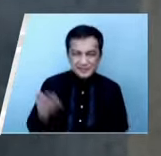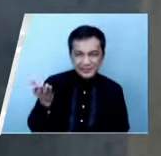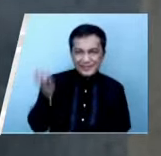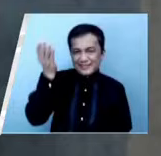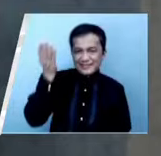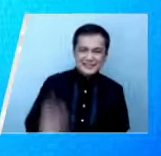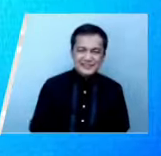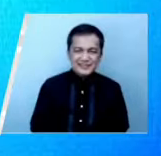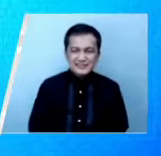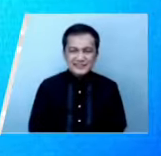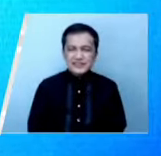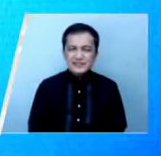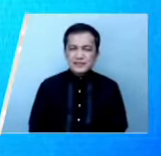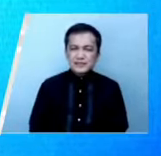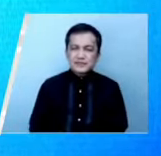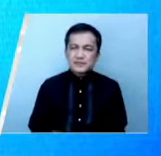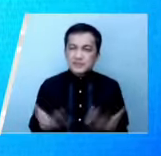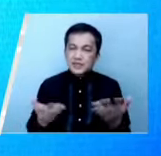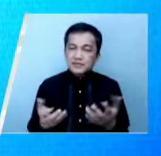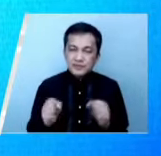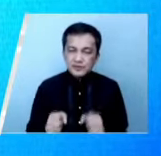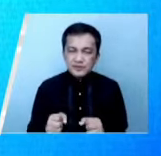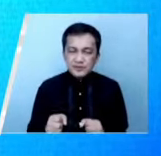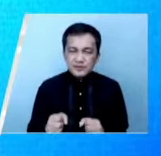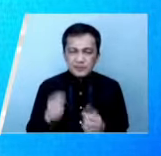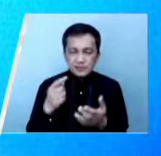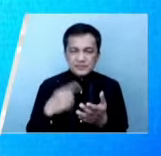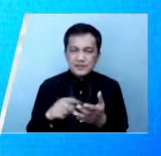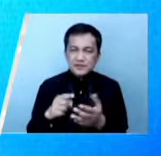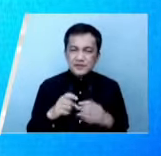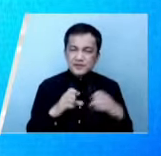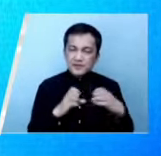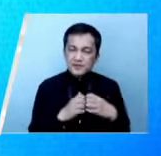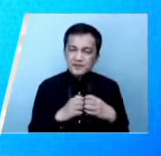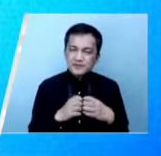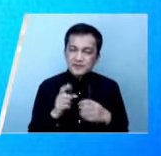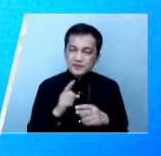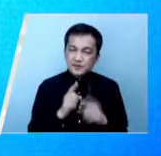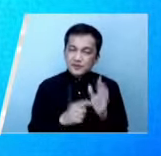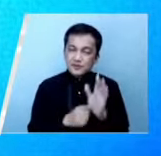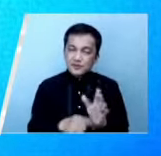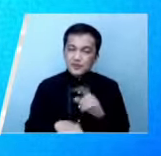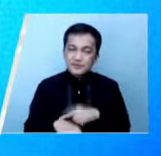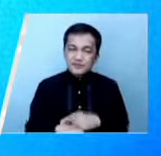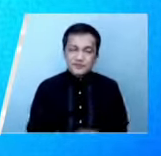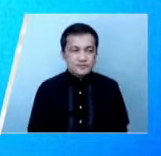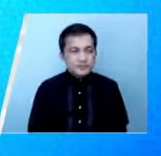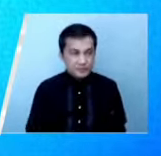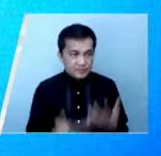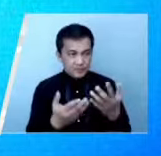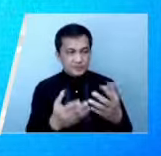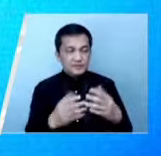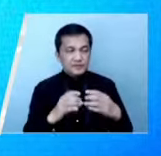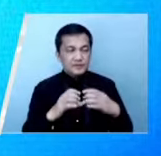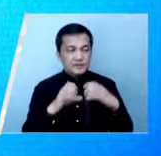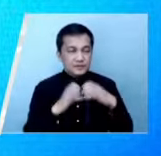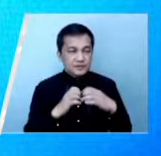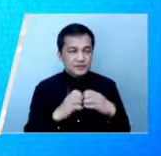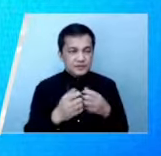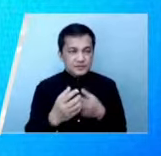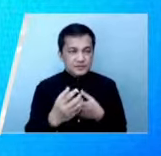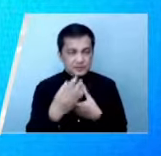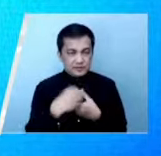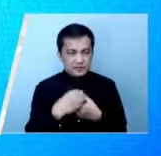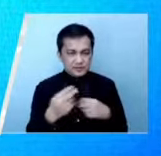so ano pa bang pwedeng i-expect ng ating madlang kapuso sa It's Showtime? Madlang Kapuso, please join us tomorrow as